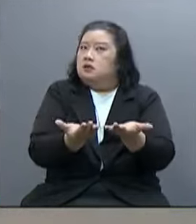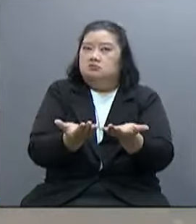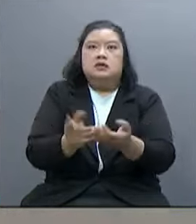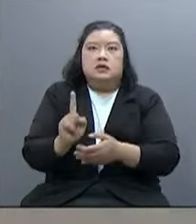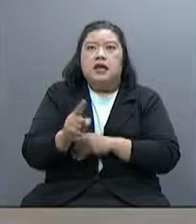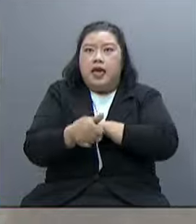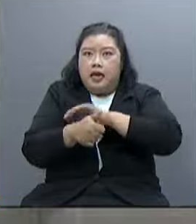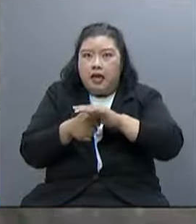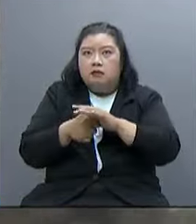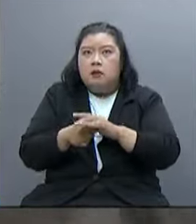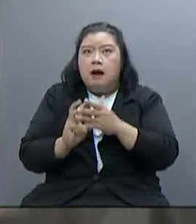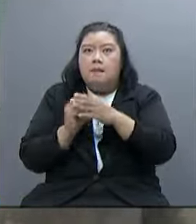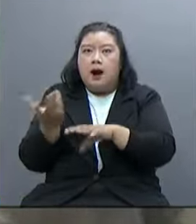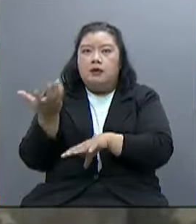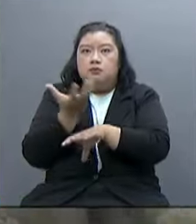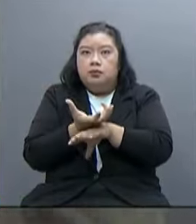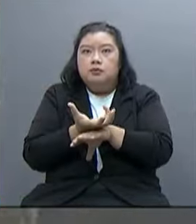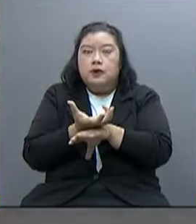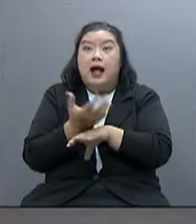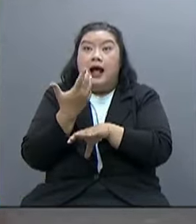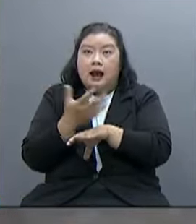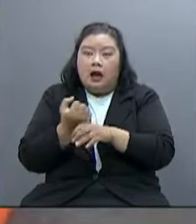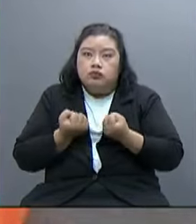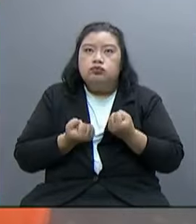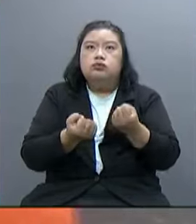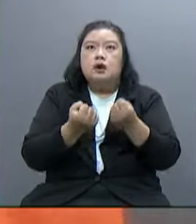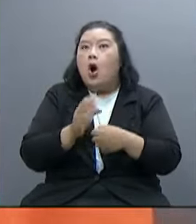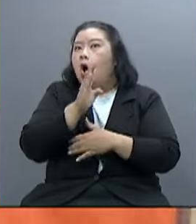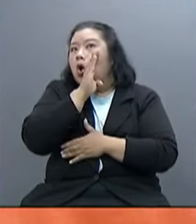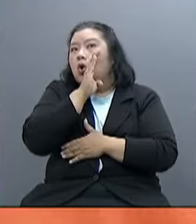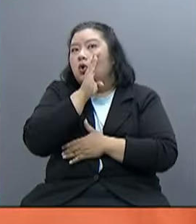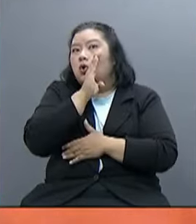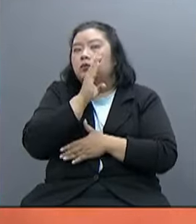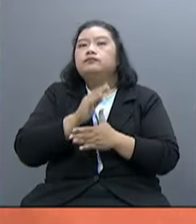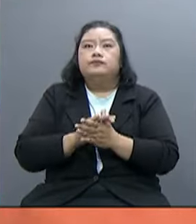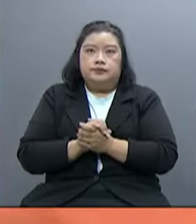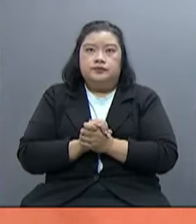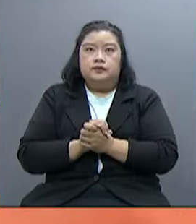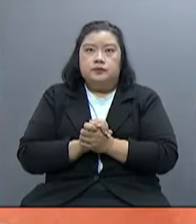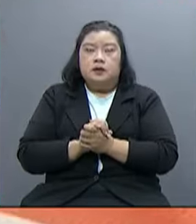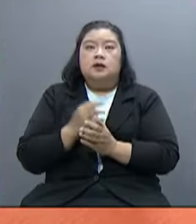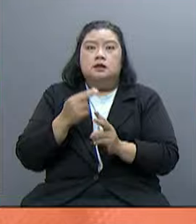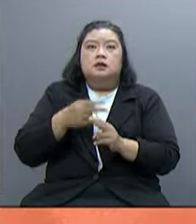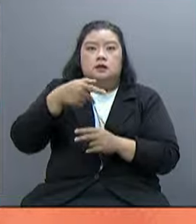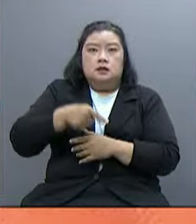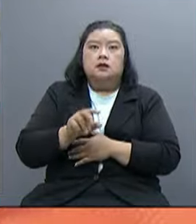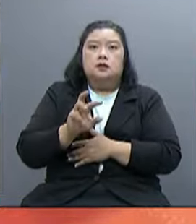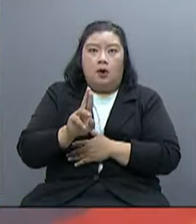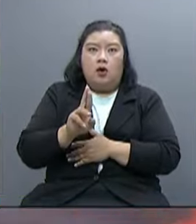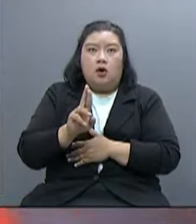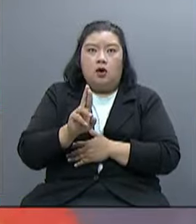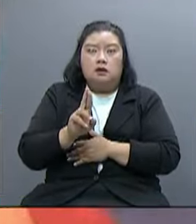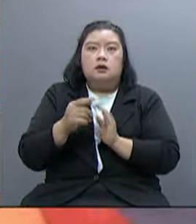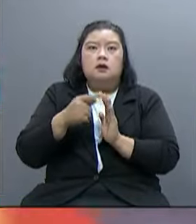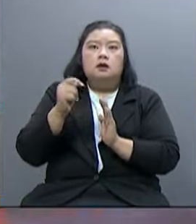การลักลอบขนไม้ออกจากพื้นที่แล้วก็สำแดงเอกสารปลอมค่ะนายพรเทพเจริญสืบสกุลผู้อำนวยการสำนัก